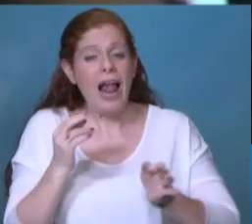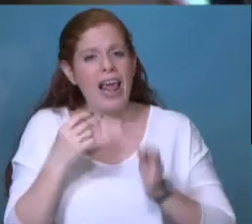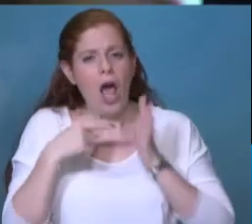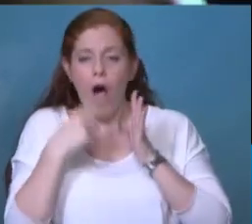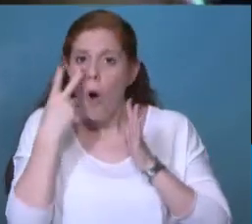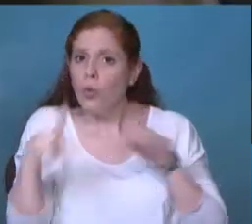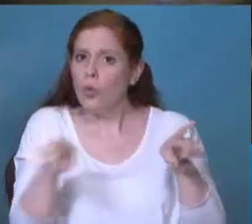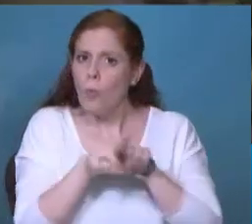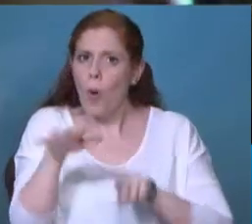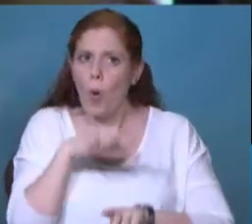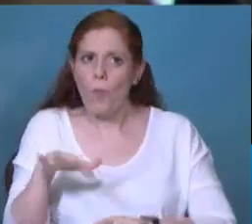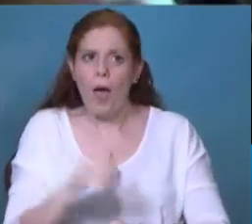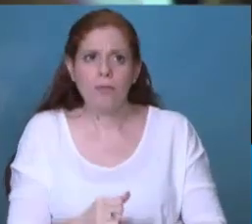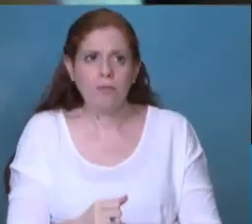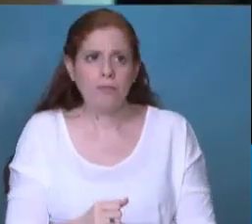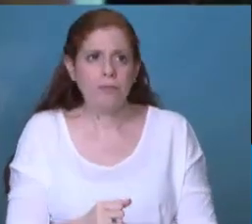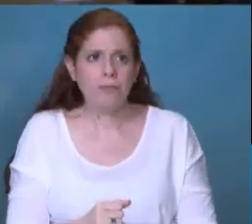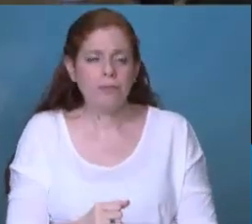אירופה.